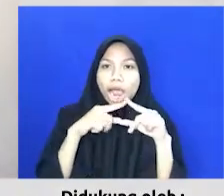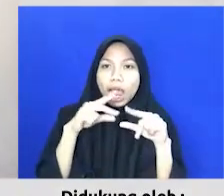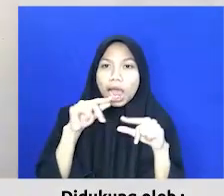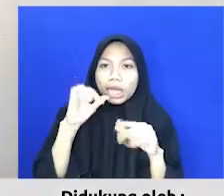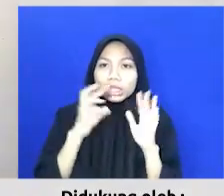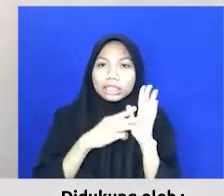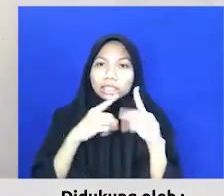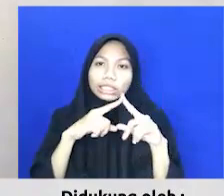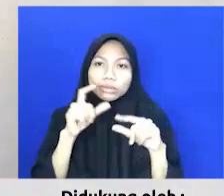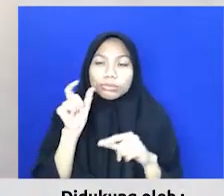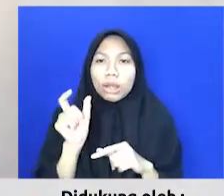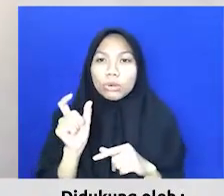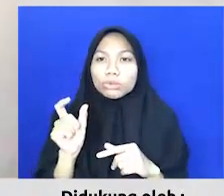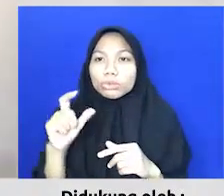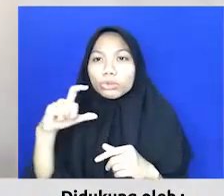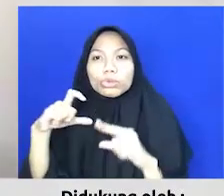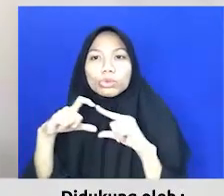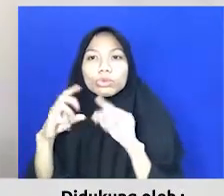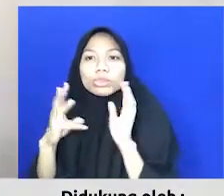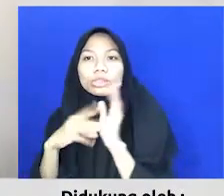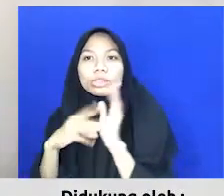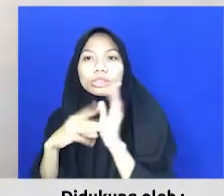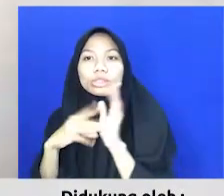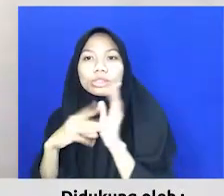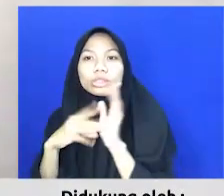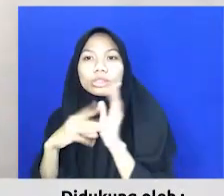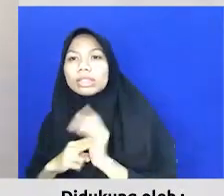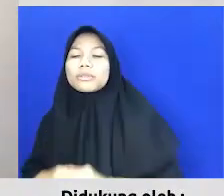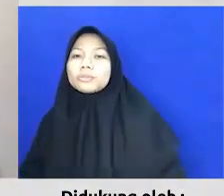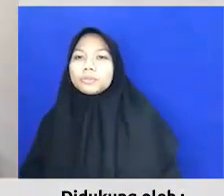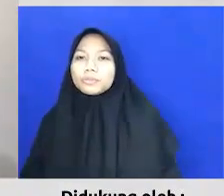Jadi dia agak keder nih Pak tadi. Wah, jiper banget nih.